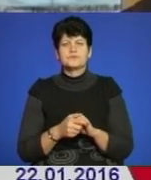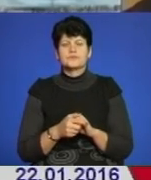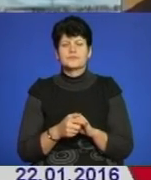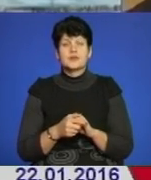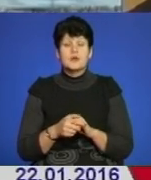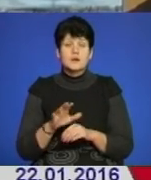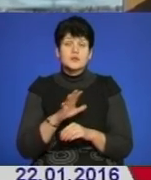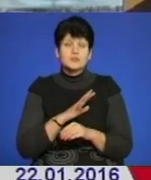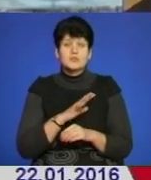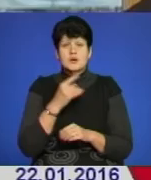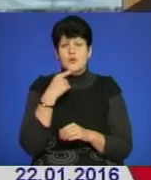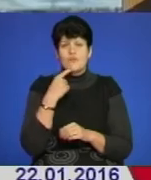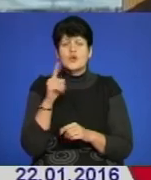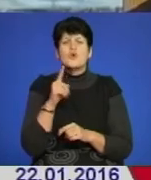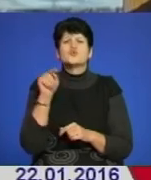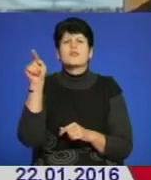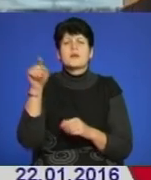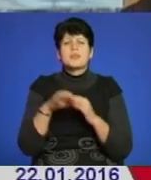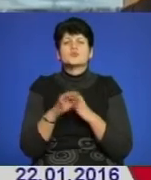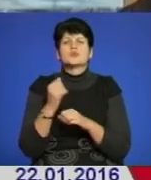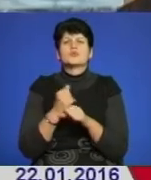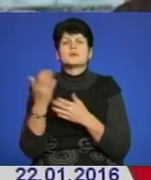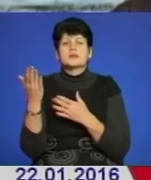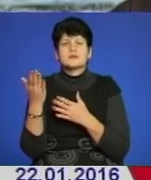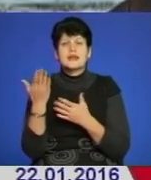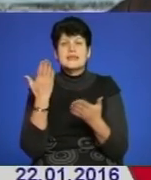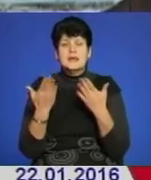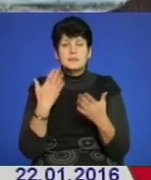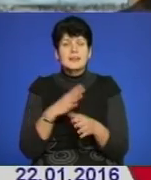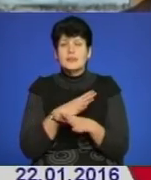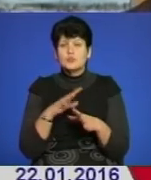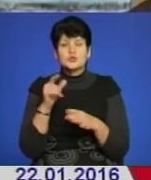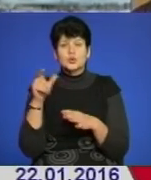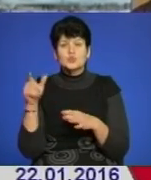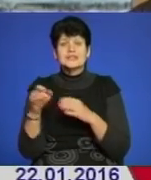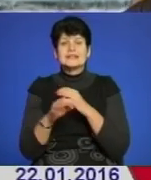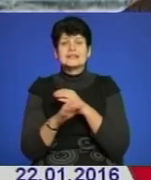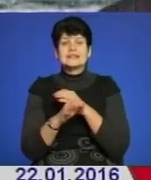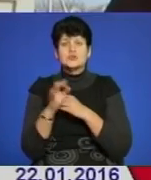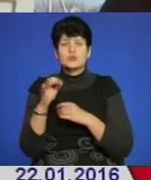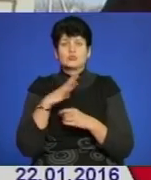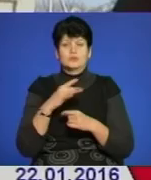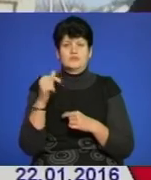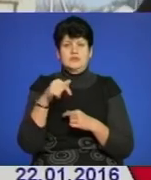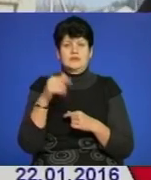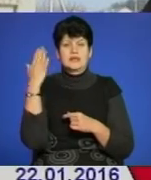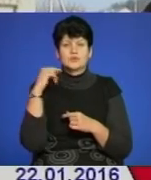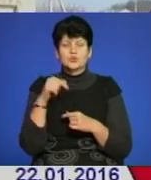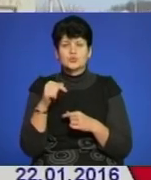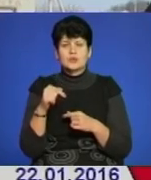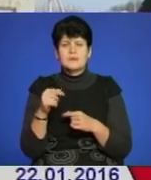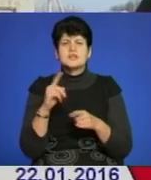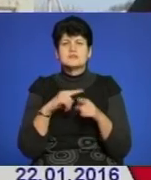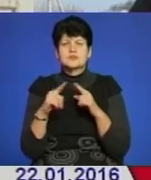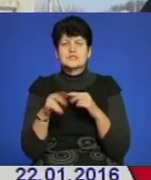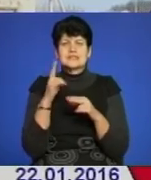Часом кажуть, що а що там на сході робити. То якби вони не були на сході, то вони б були вже тут давно. Хай би скорше скінчилася війна,